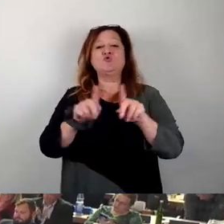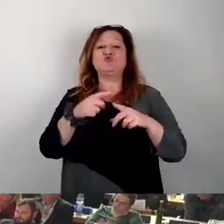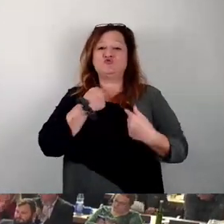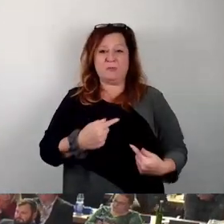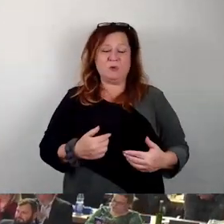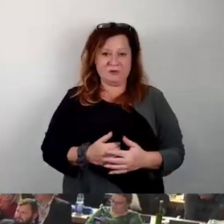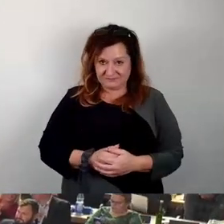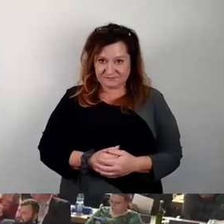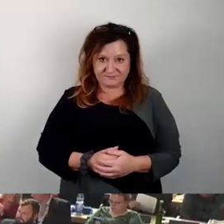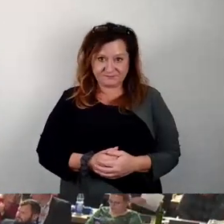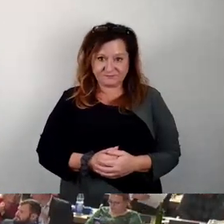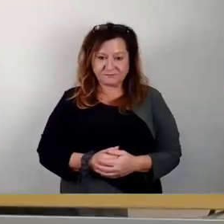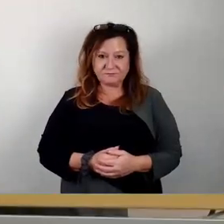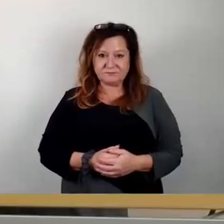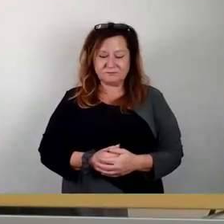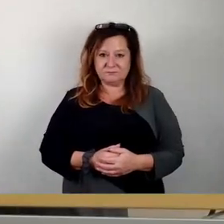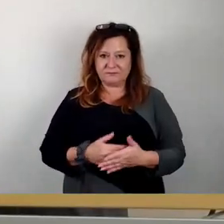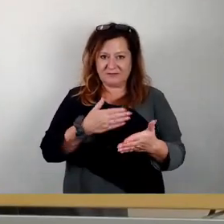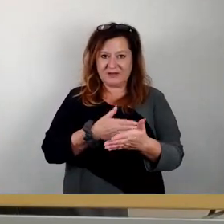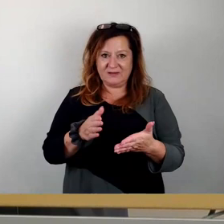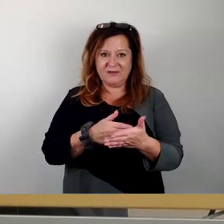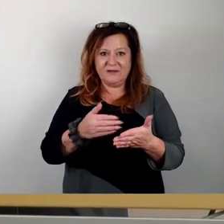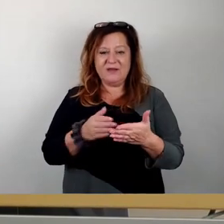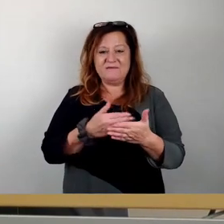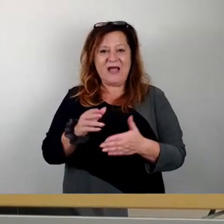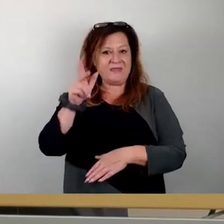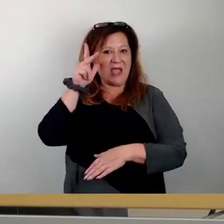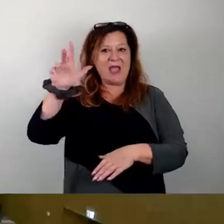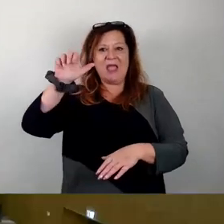Dann machen wir weiter mit Herrn Aschenbach, bitteschön.